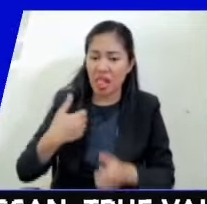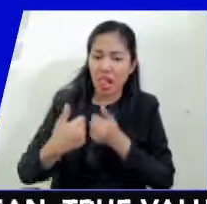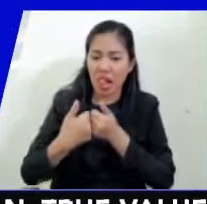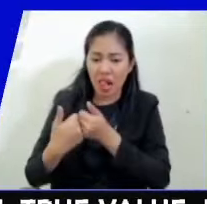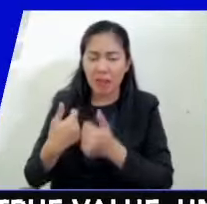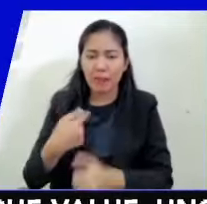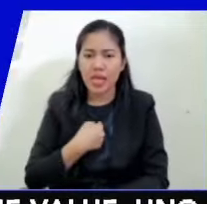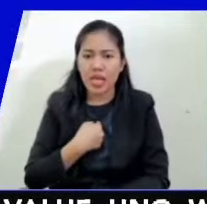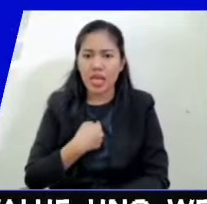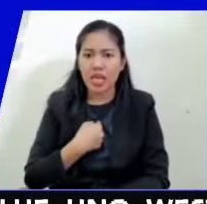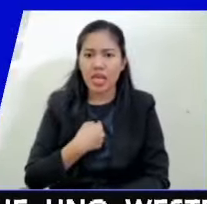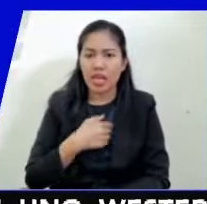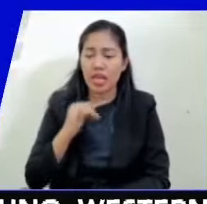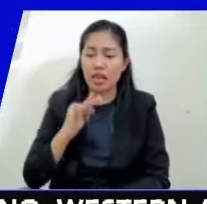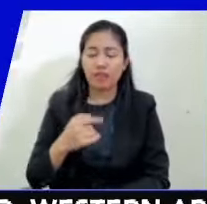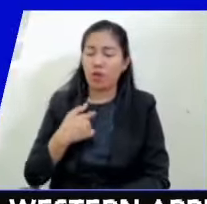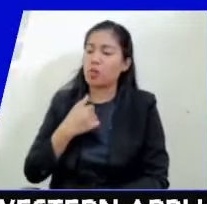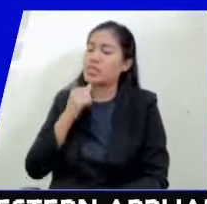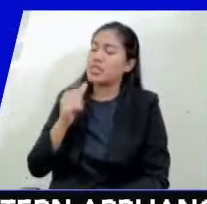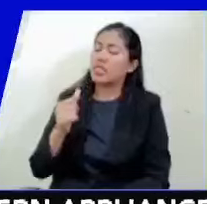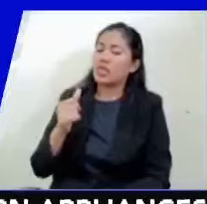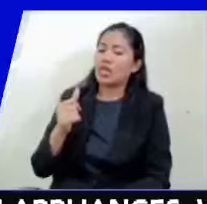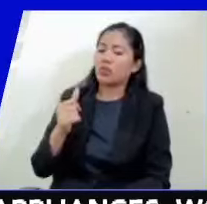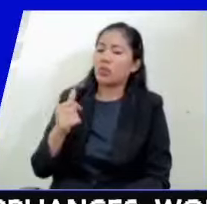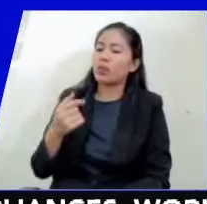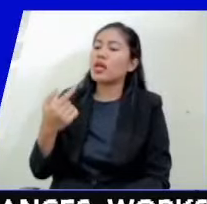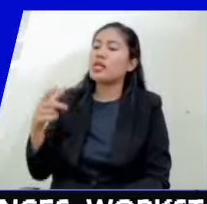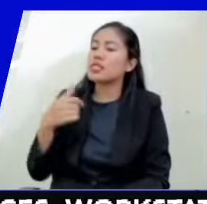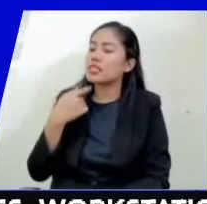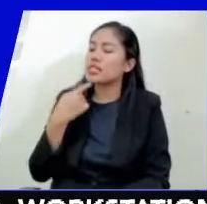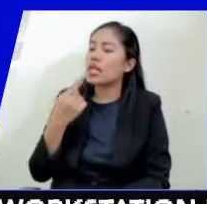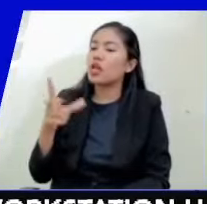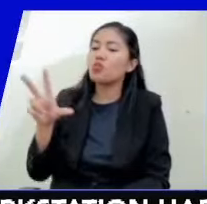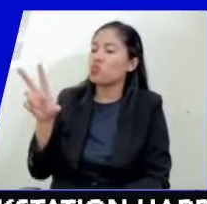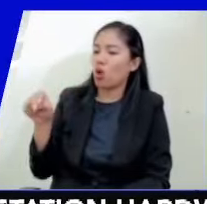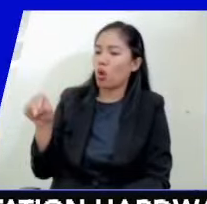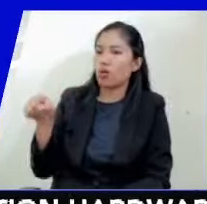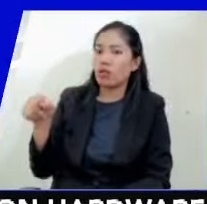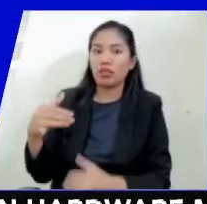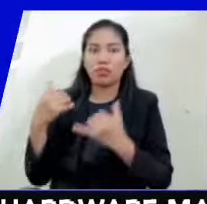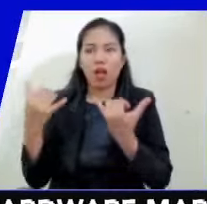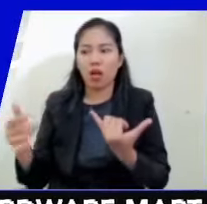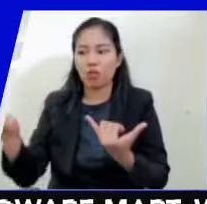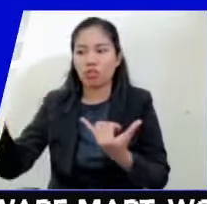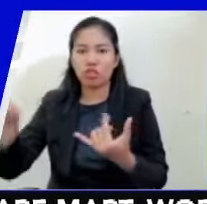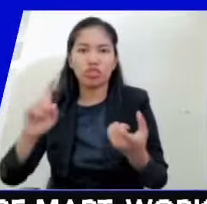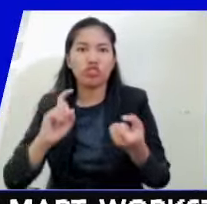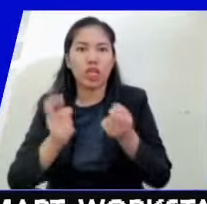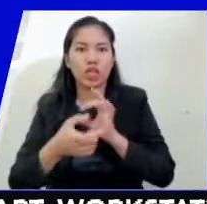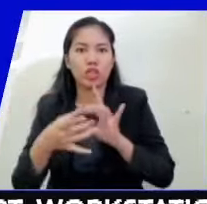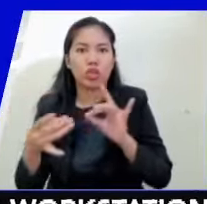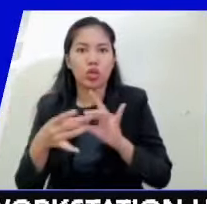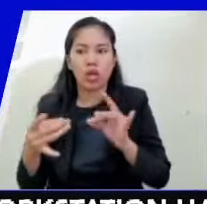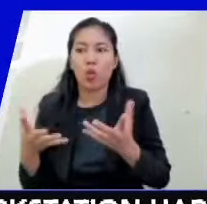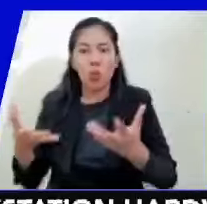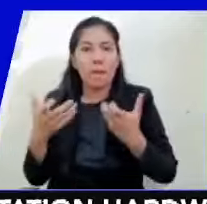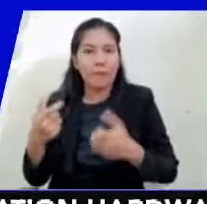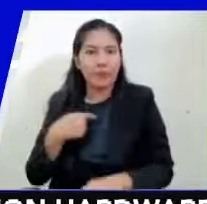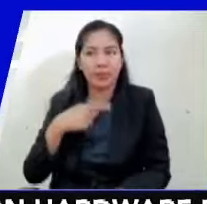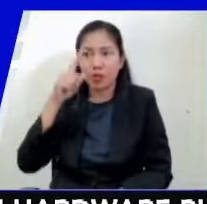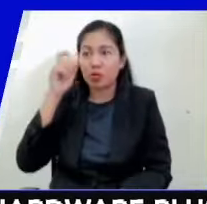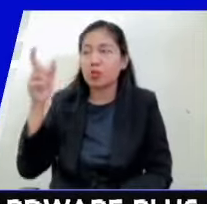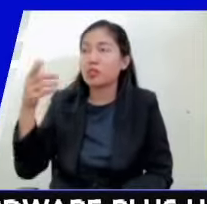mapapahiya ibabalik tad nila sa akin pinagagawan nila ako dahil nananawagan sa mga magulang mayaman na na